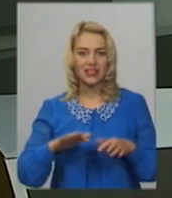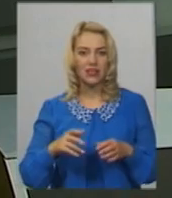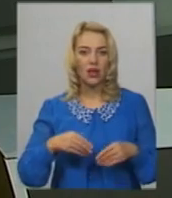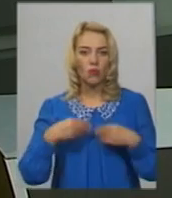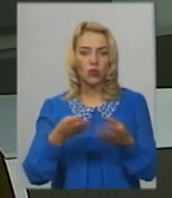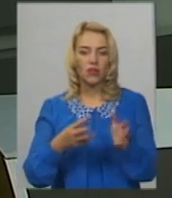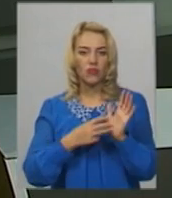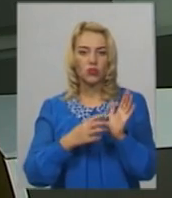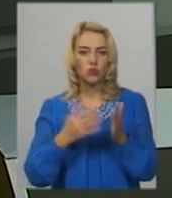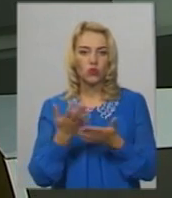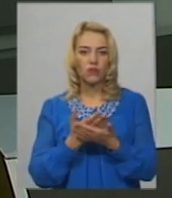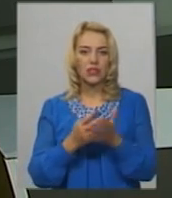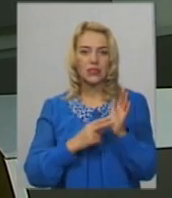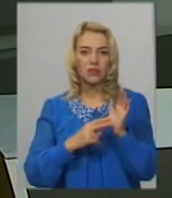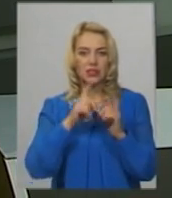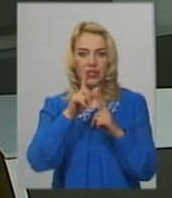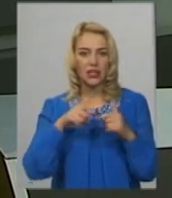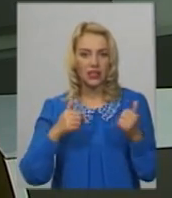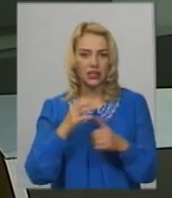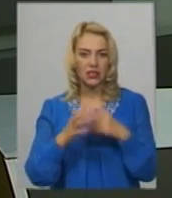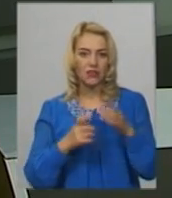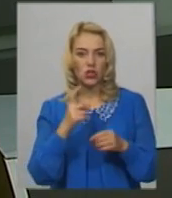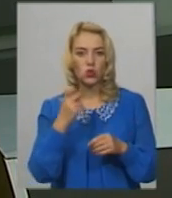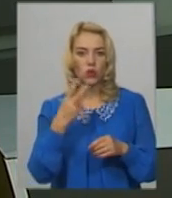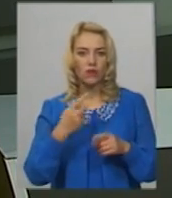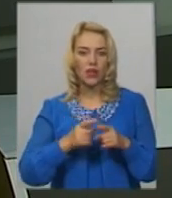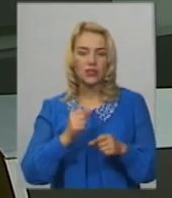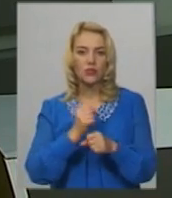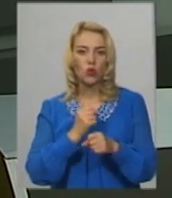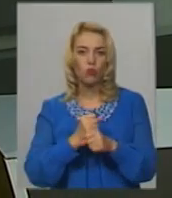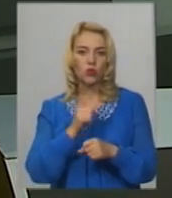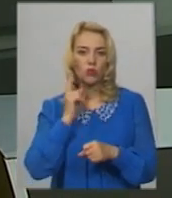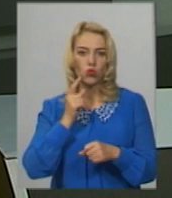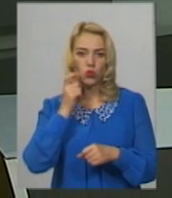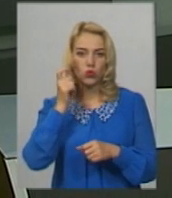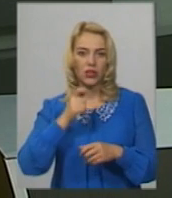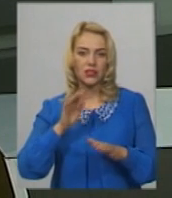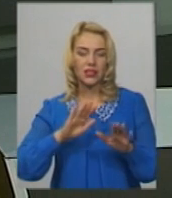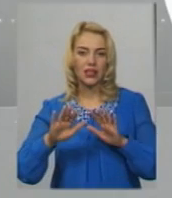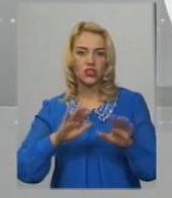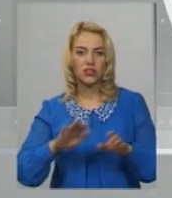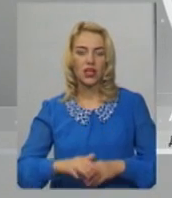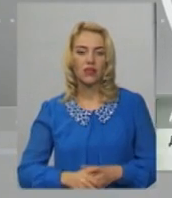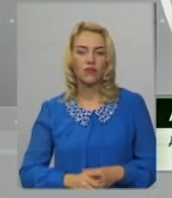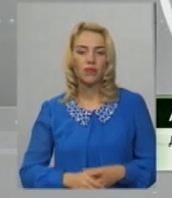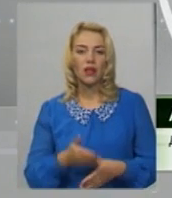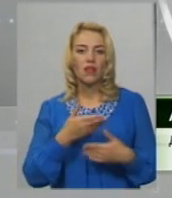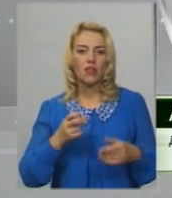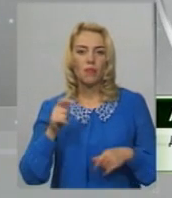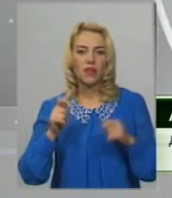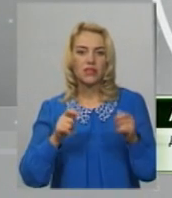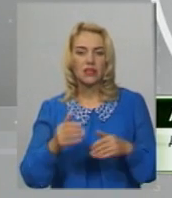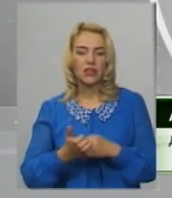із 70 країн світу, з яких понад 120 роботи молодих українських режисерів. Нам на фестиваль